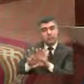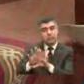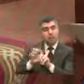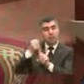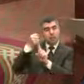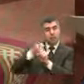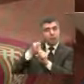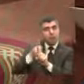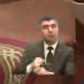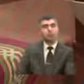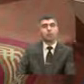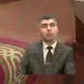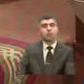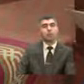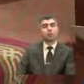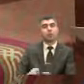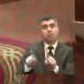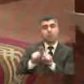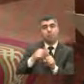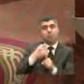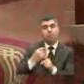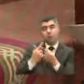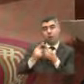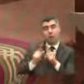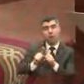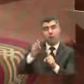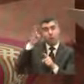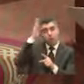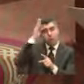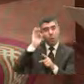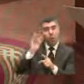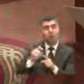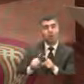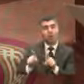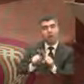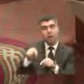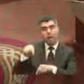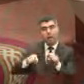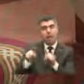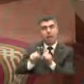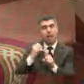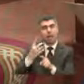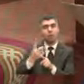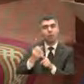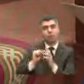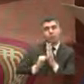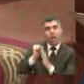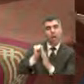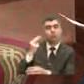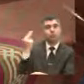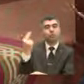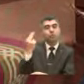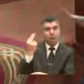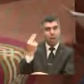منذ اعتماد منظومه ال ام دي اجازه ماستر دكتوراه، هي احداث الاجازات المهنيه والماستر المتخصص اللي اليوم